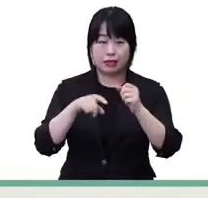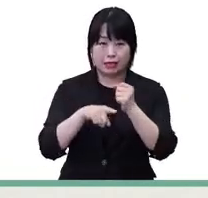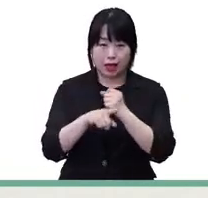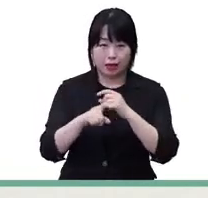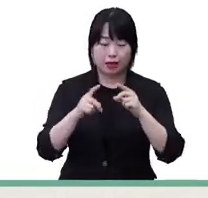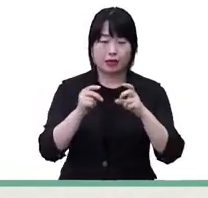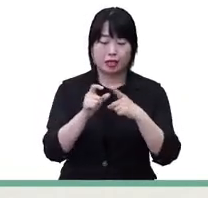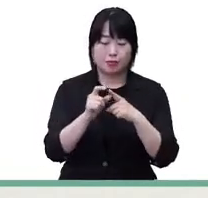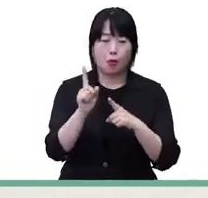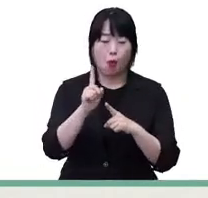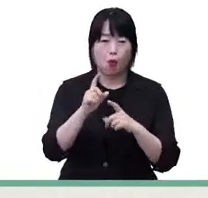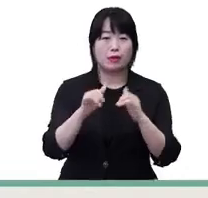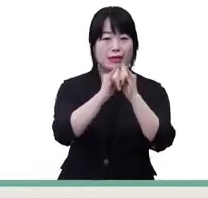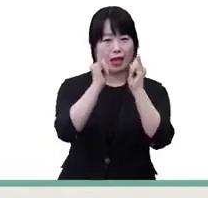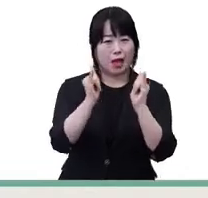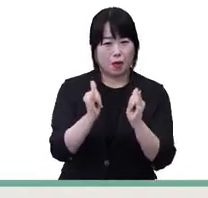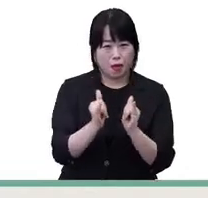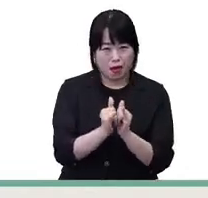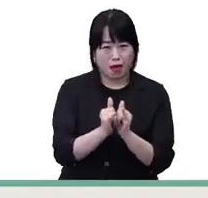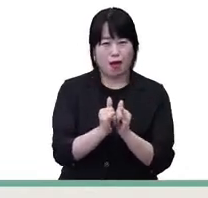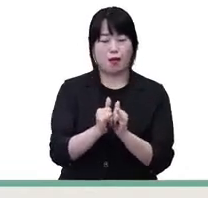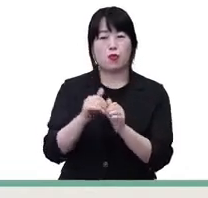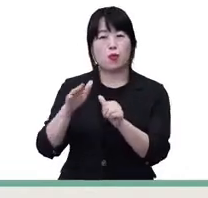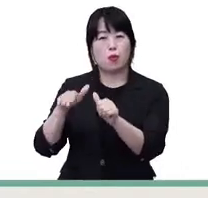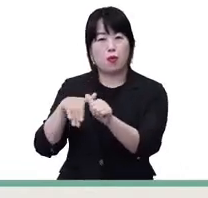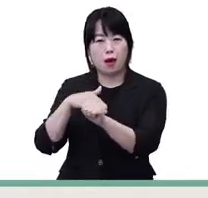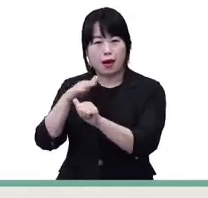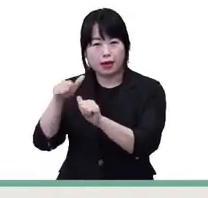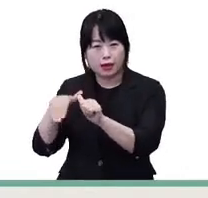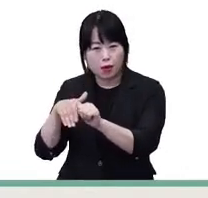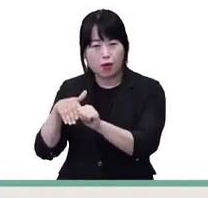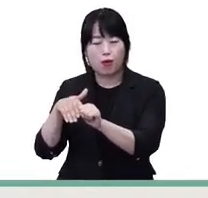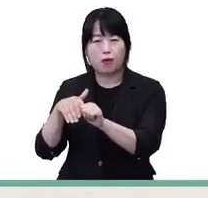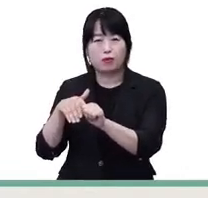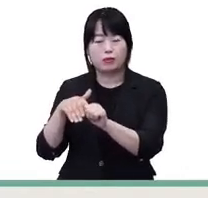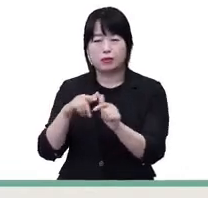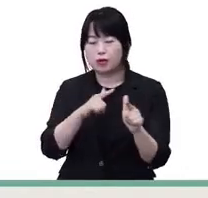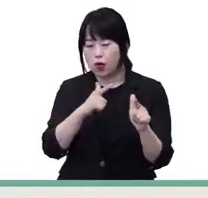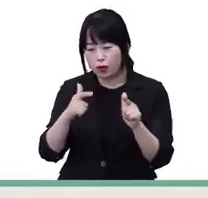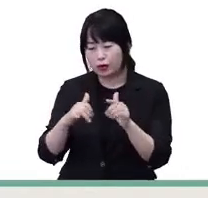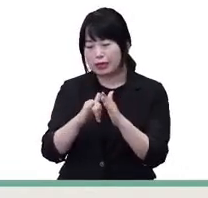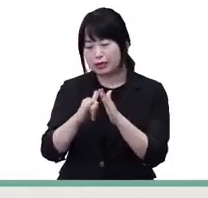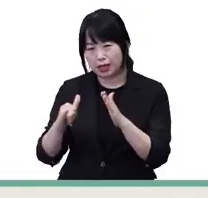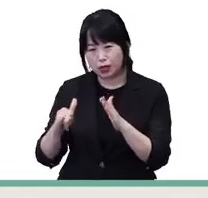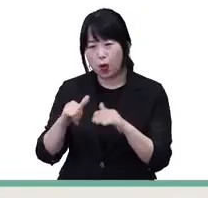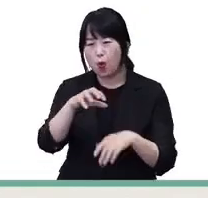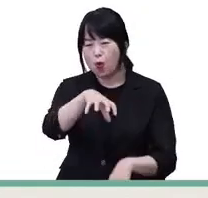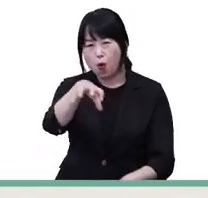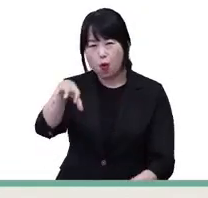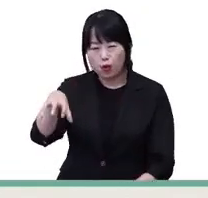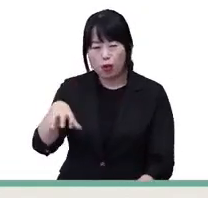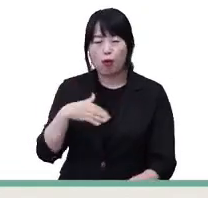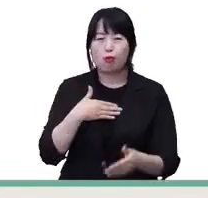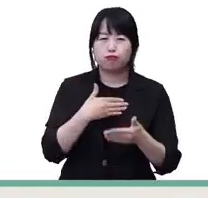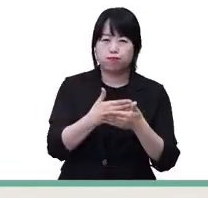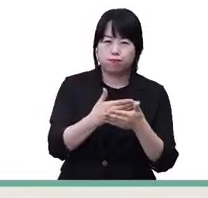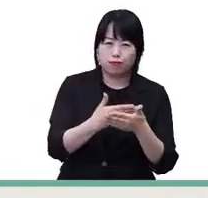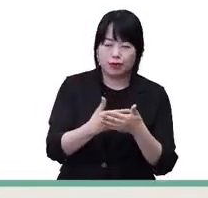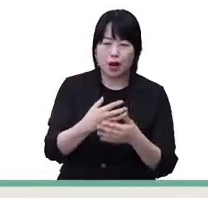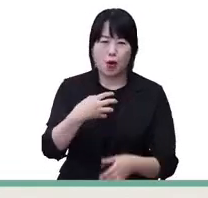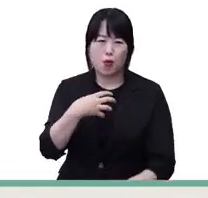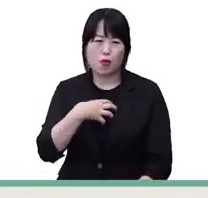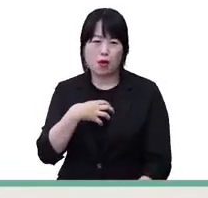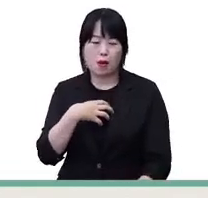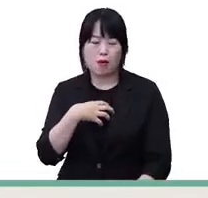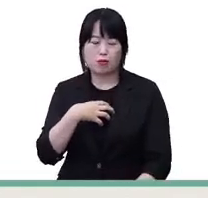어떤 사회라든지 이 환경이라든지 이런 측면에서 불안정하고